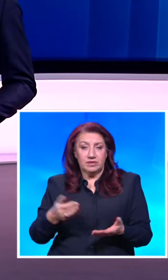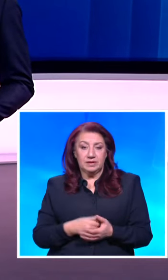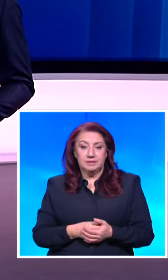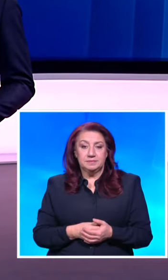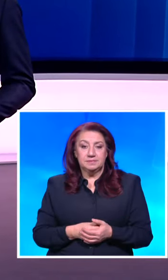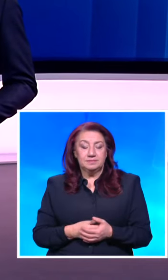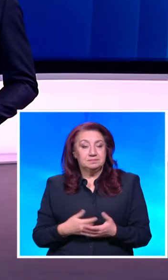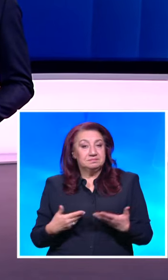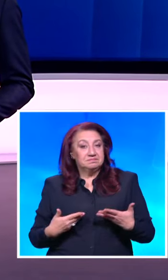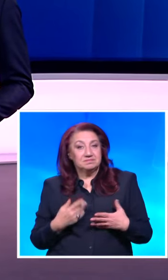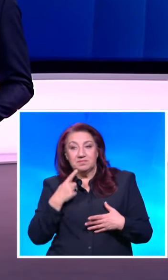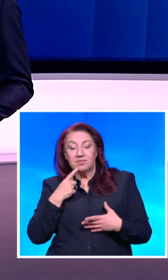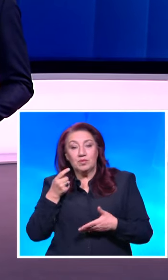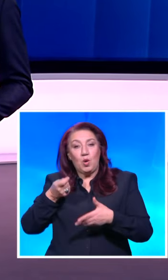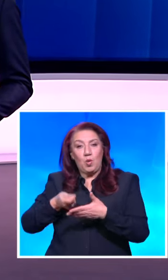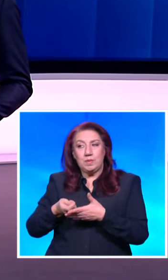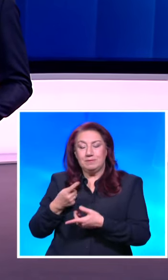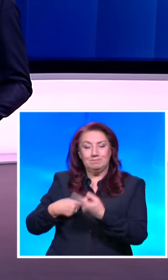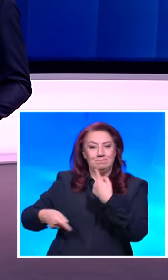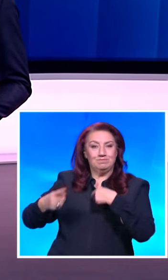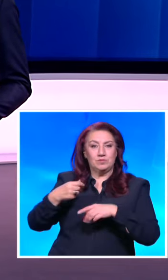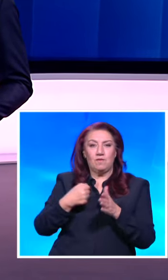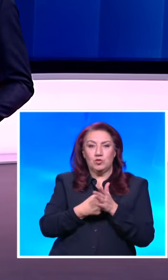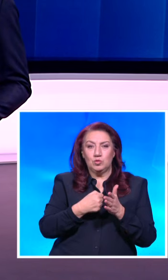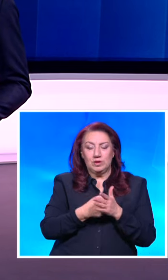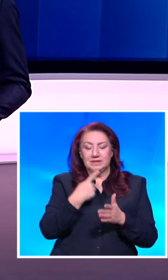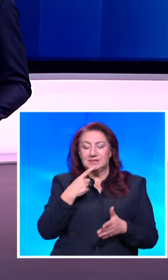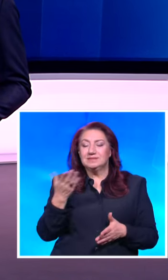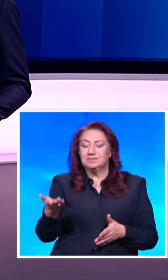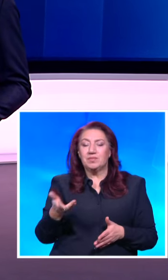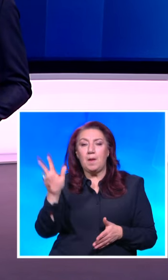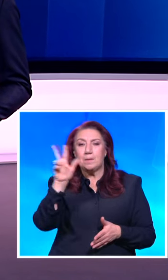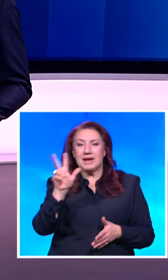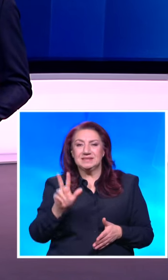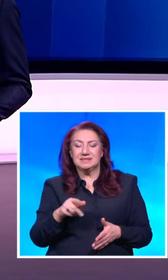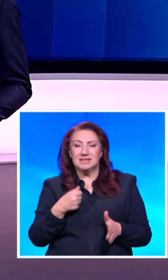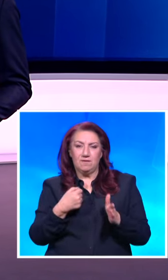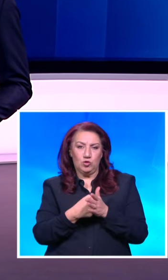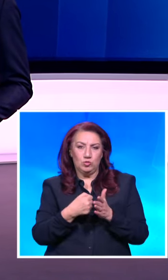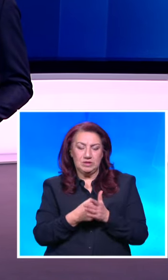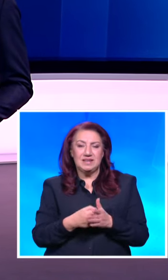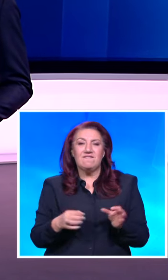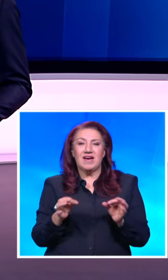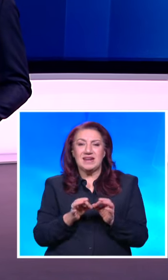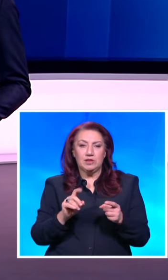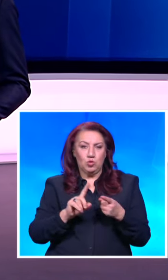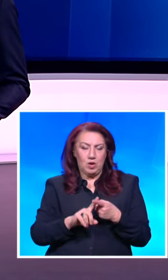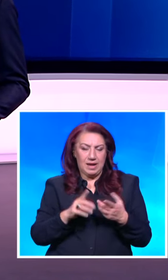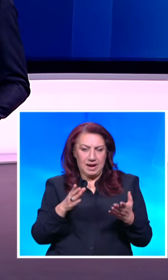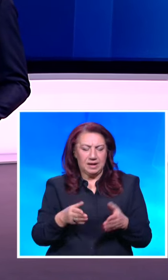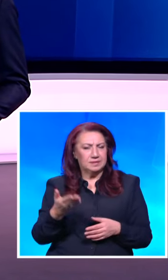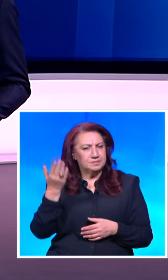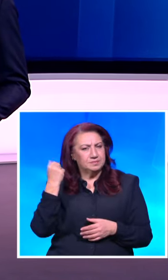Сензационен трансфер в ЦСКА. Червените обявиха за връщането на Фернандо Каранга. Бразилският нападател реализира 31 гола в 42 мача за отбора